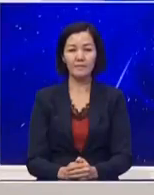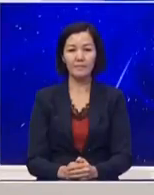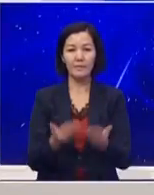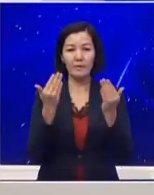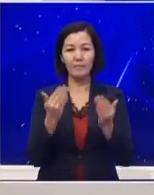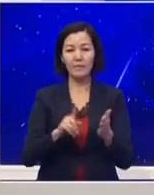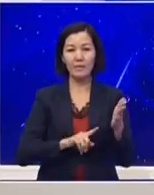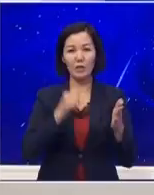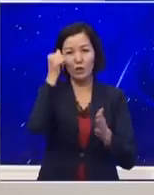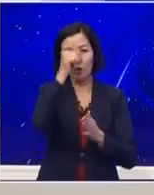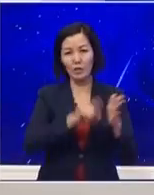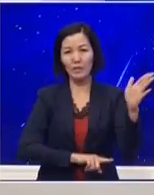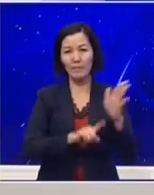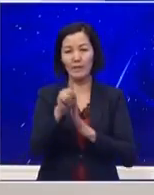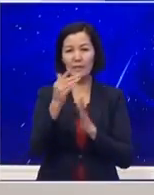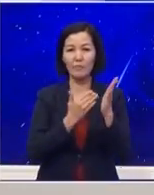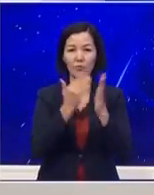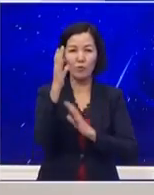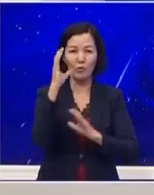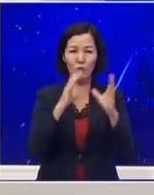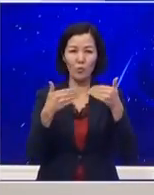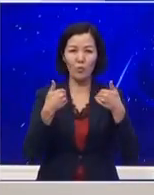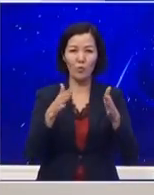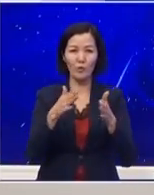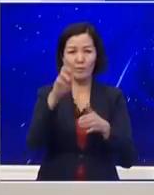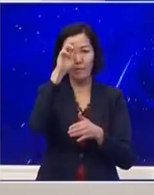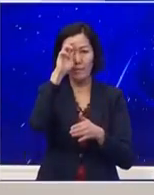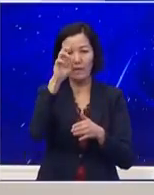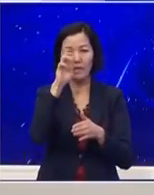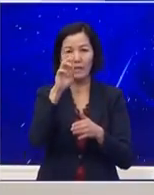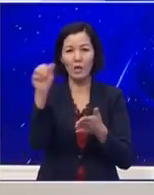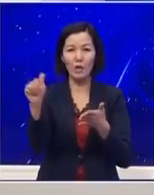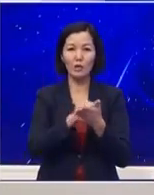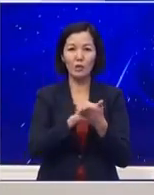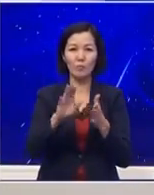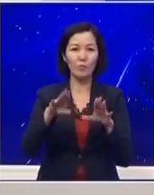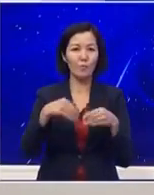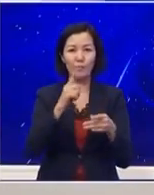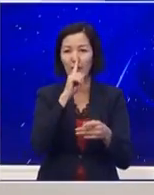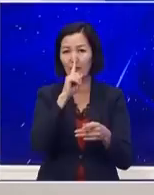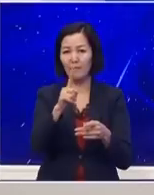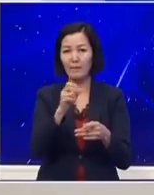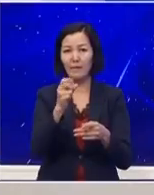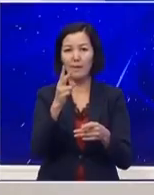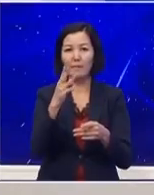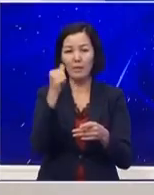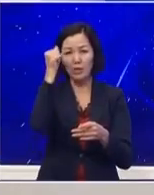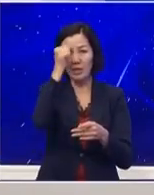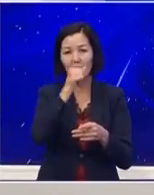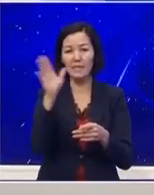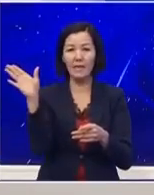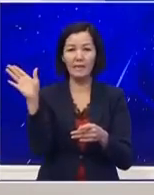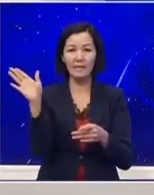Биылдан бастап еліміздің жоғарғы оқу орындарының түлектеріне мемлекеттік үлгідегі диплом берілмейді. Бірнеше жылдан кейін